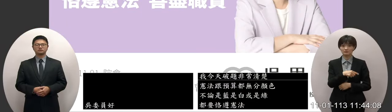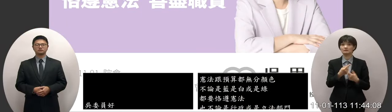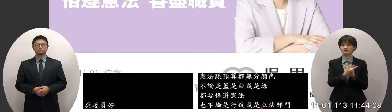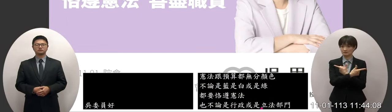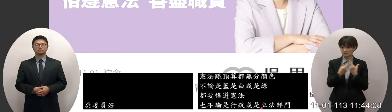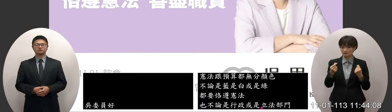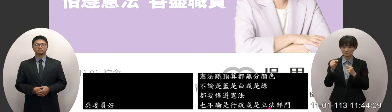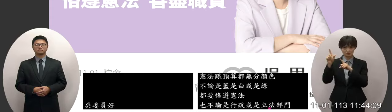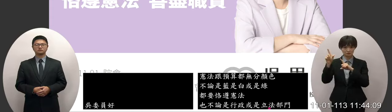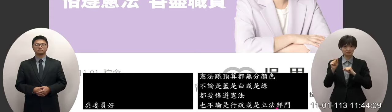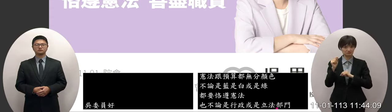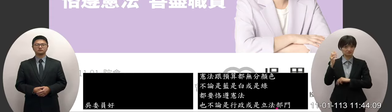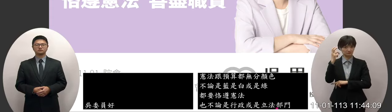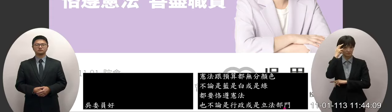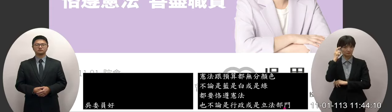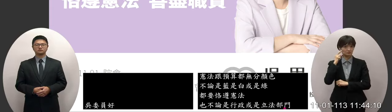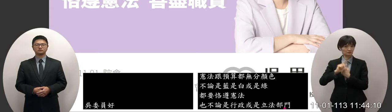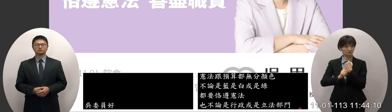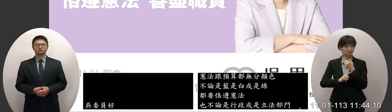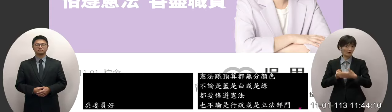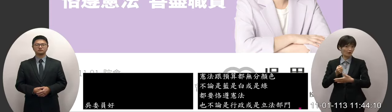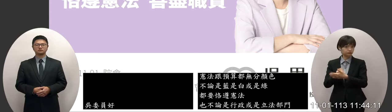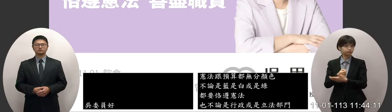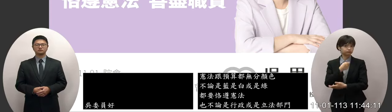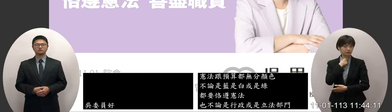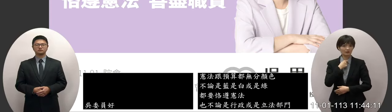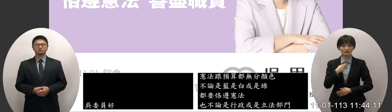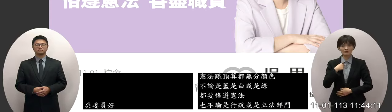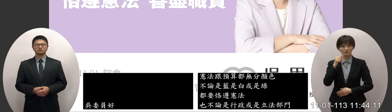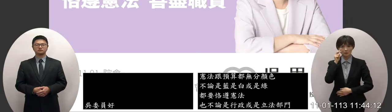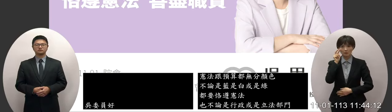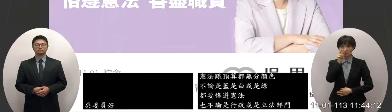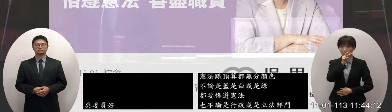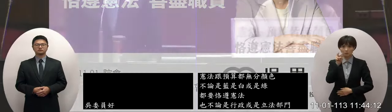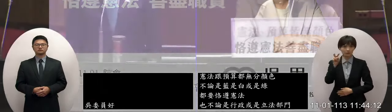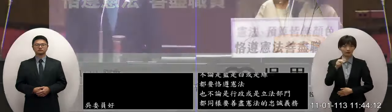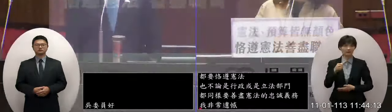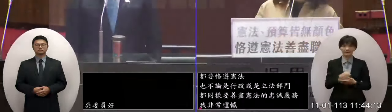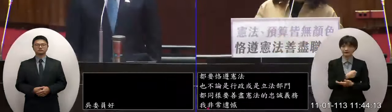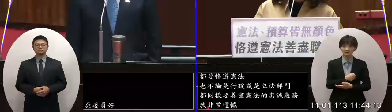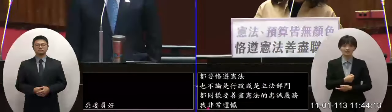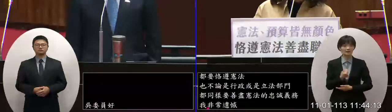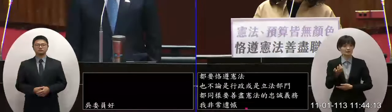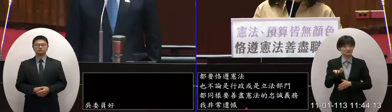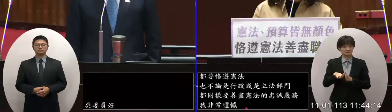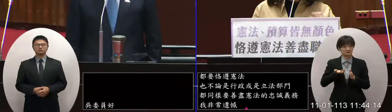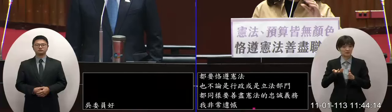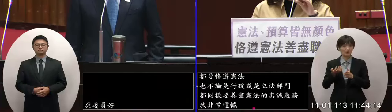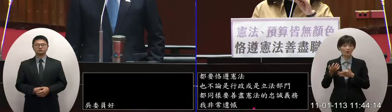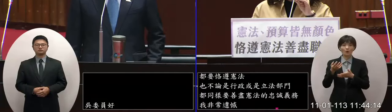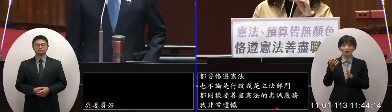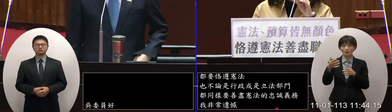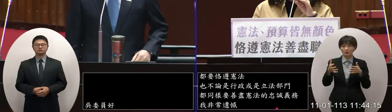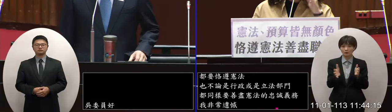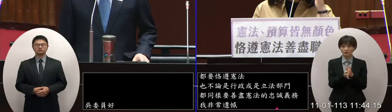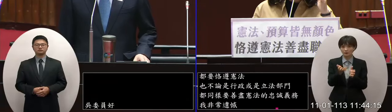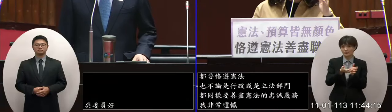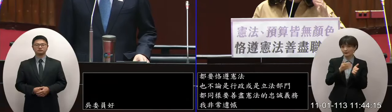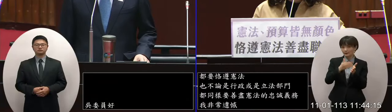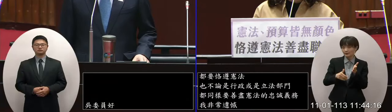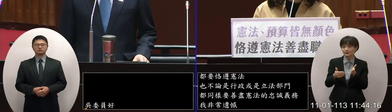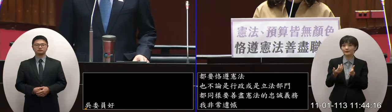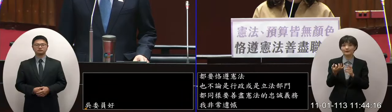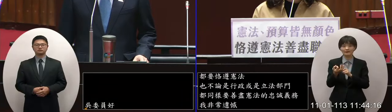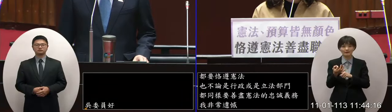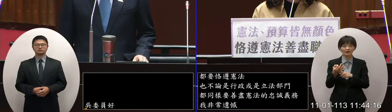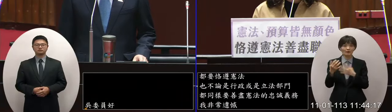宪法的忠诚义务。我非常遗憾，风风雨雨的总预算，今天卓院长终于可以